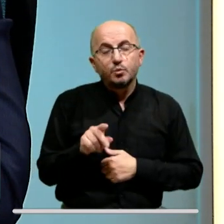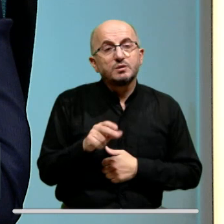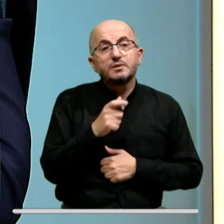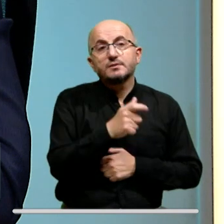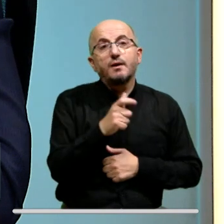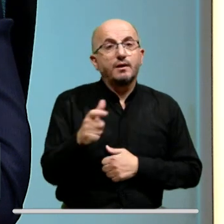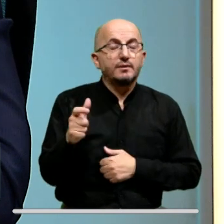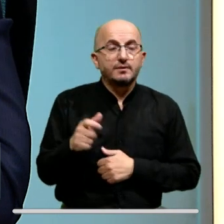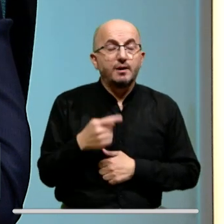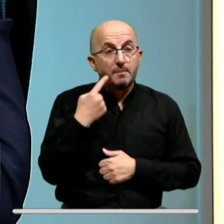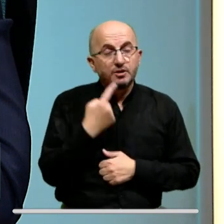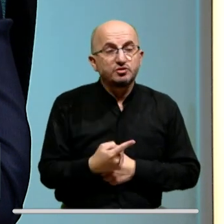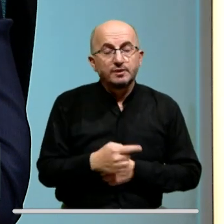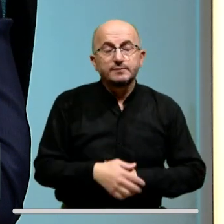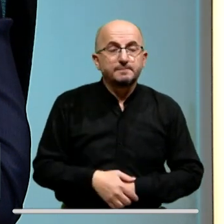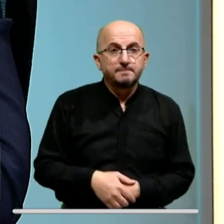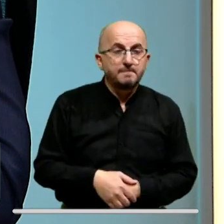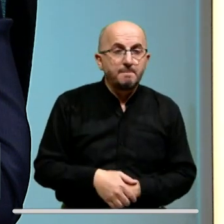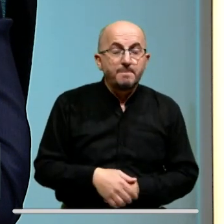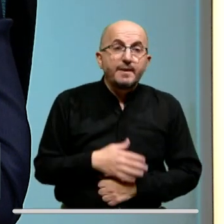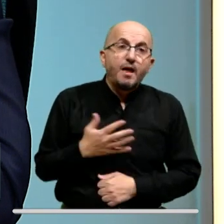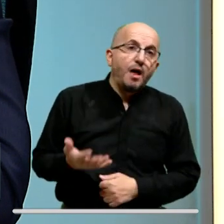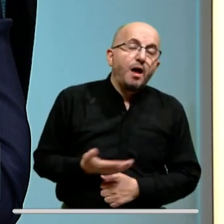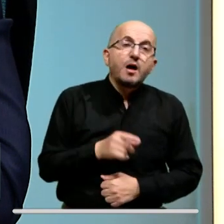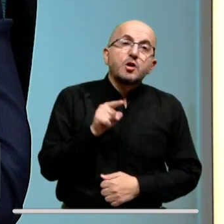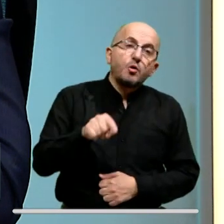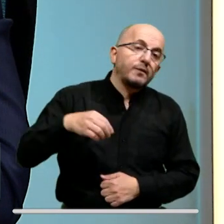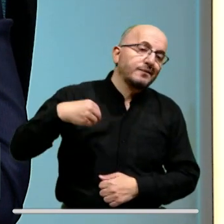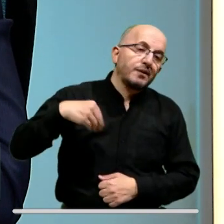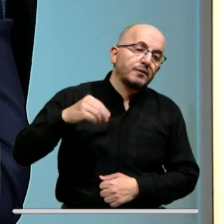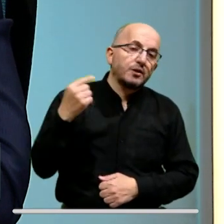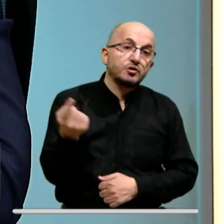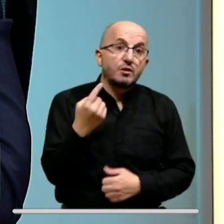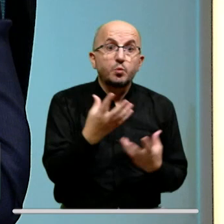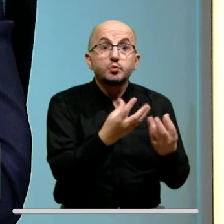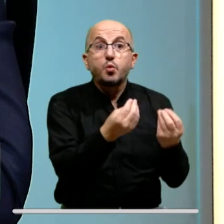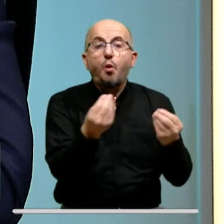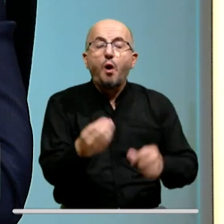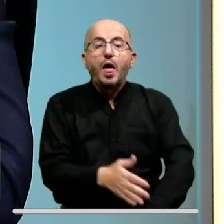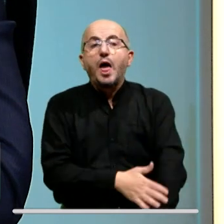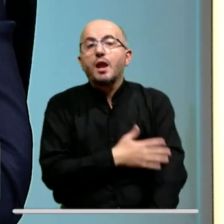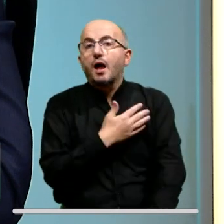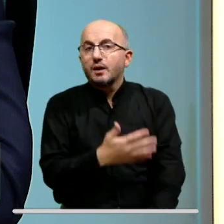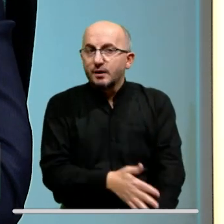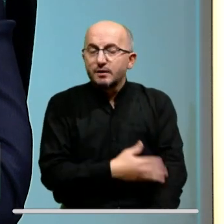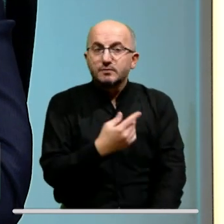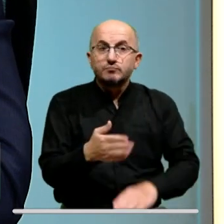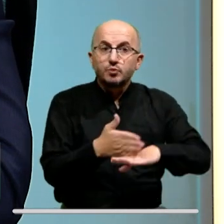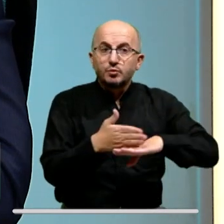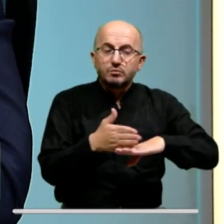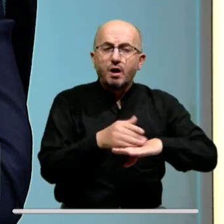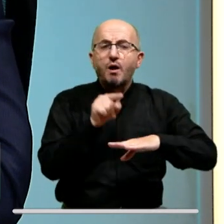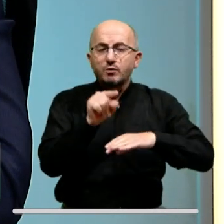yerlerde şuna bakacağız biz. Eğer orada satılan şeylerin çoğu helal ürünler ise